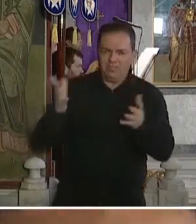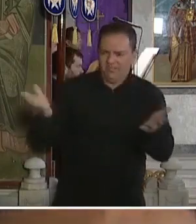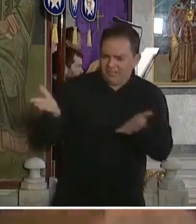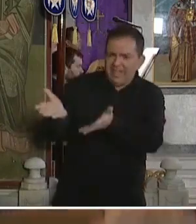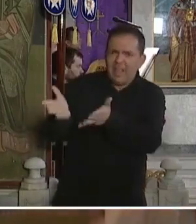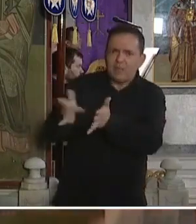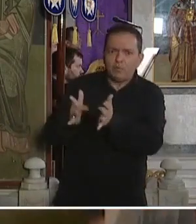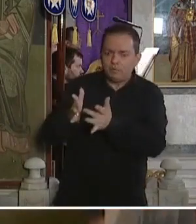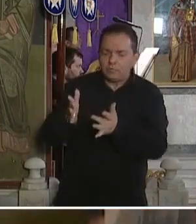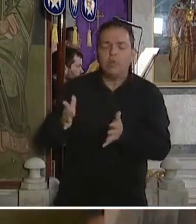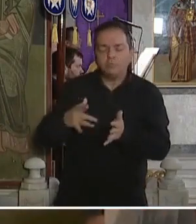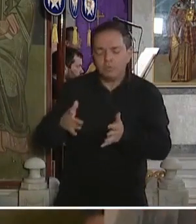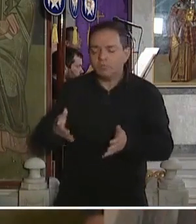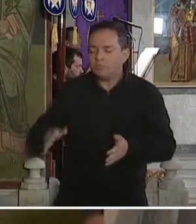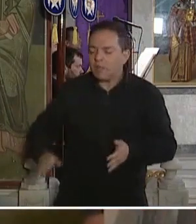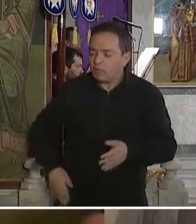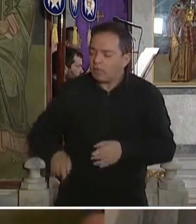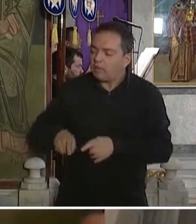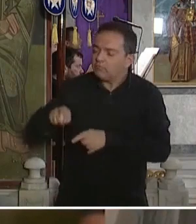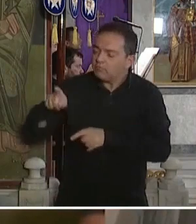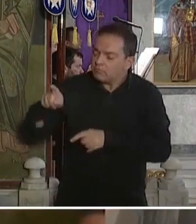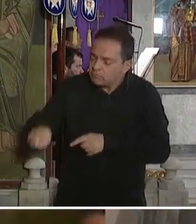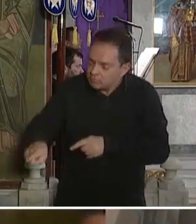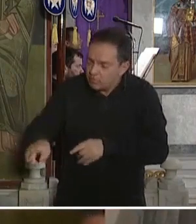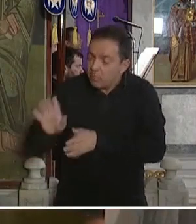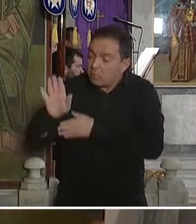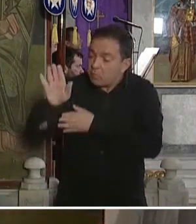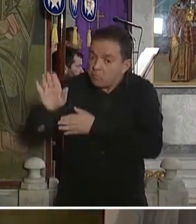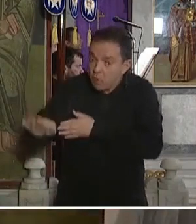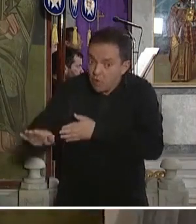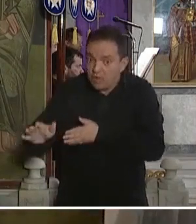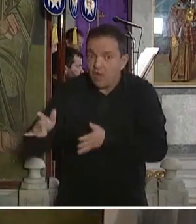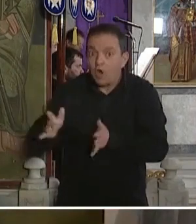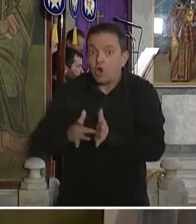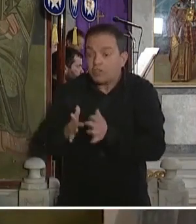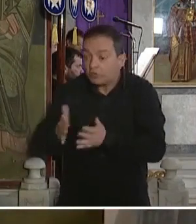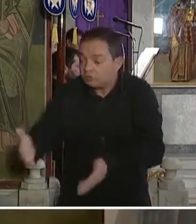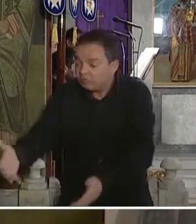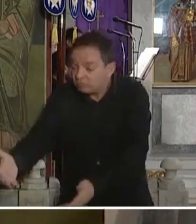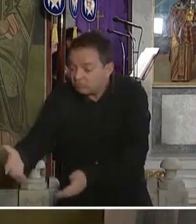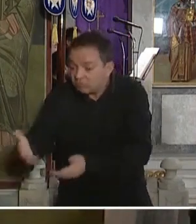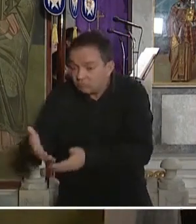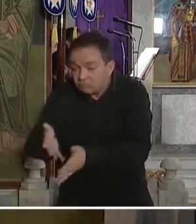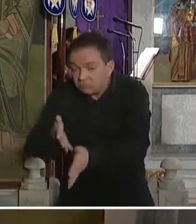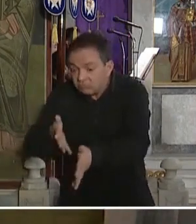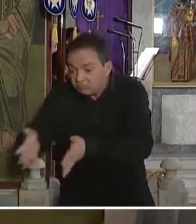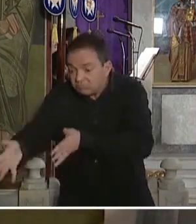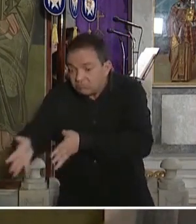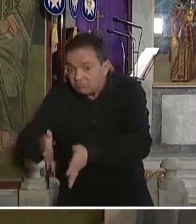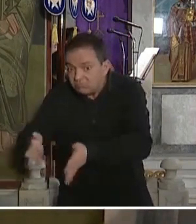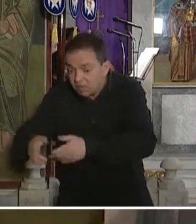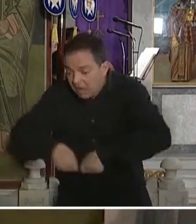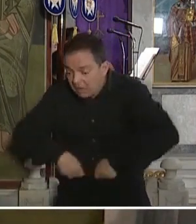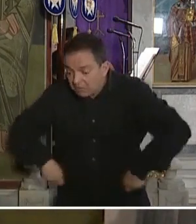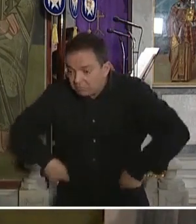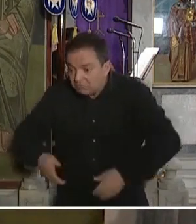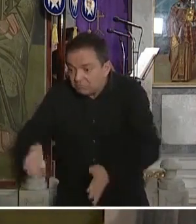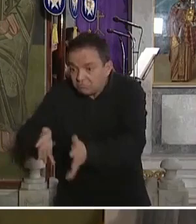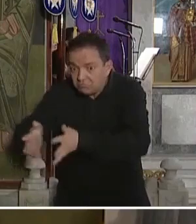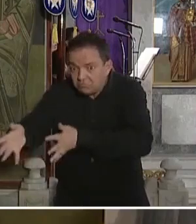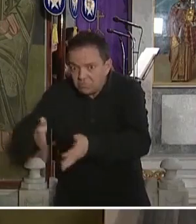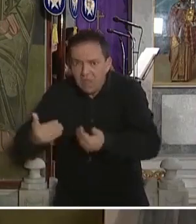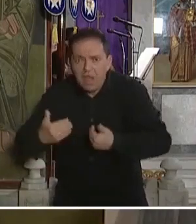τους πλένει τα πόδια και τους δίνει πρότυπο. Εγώ είμαι δάσκαλος, δεν είμαι εξουσιαστής επάνω